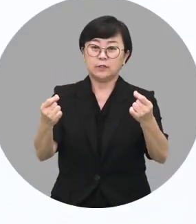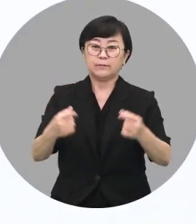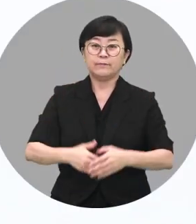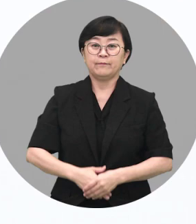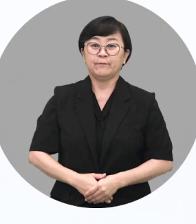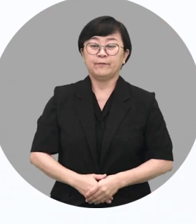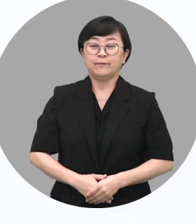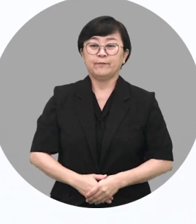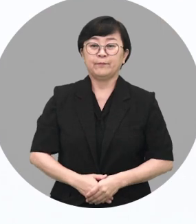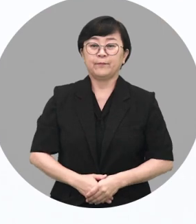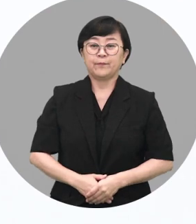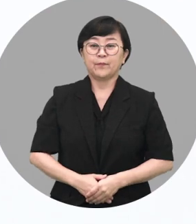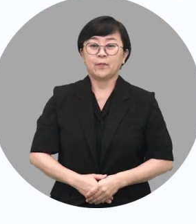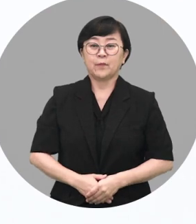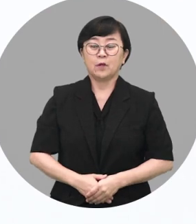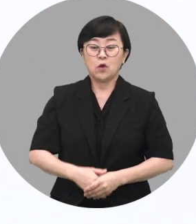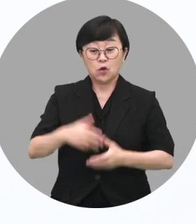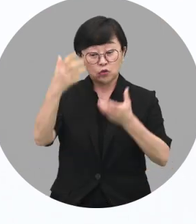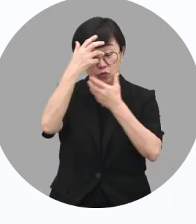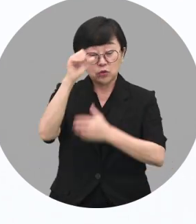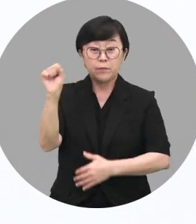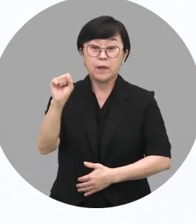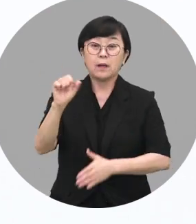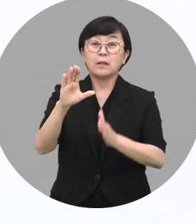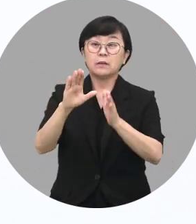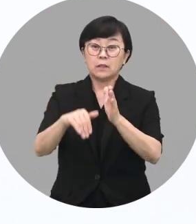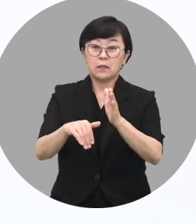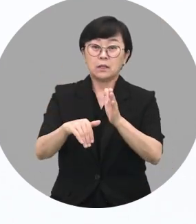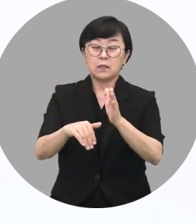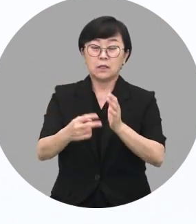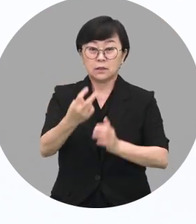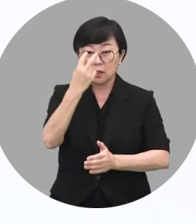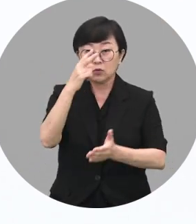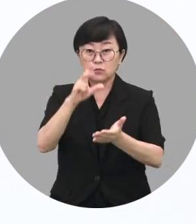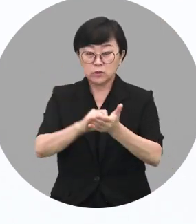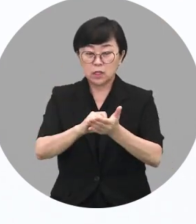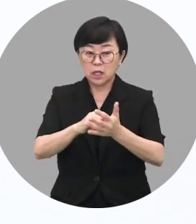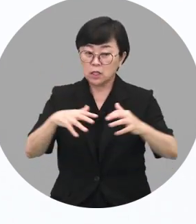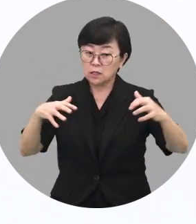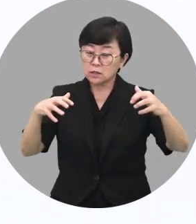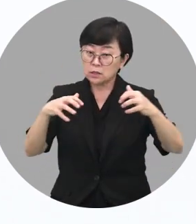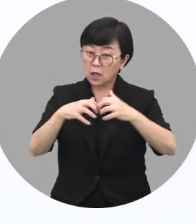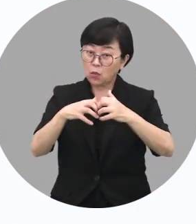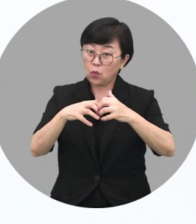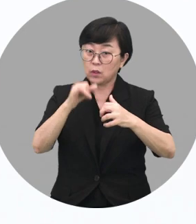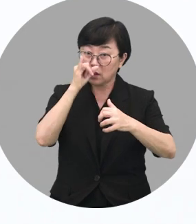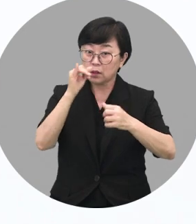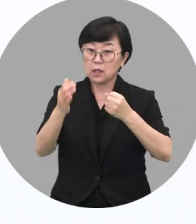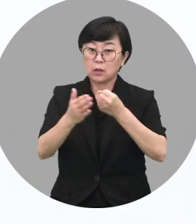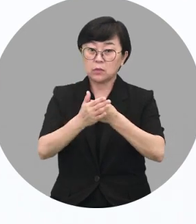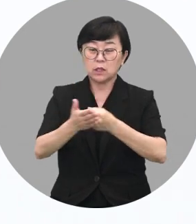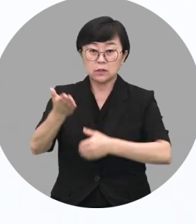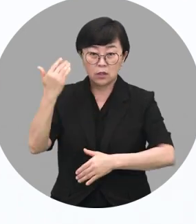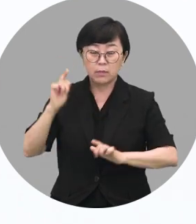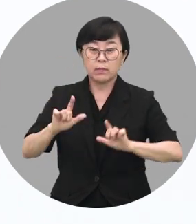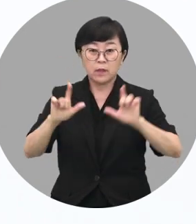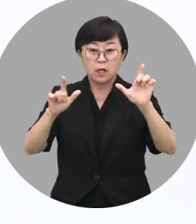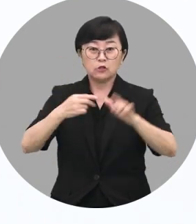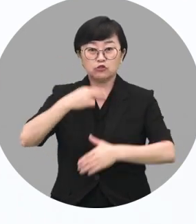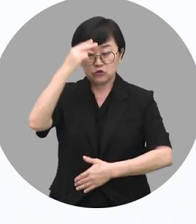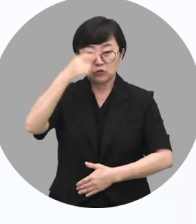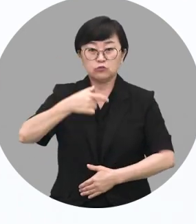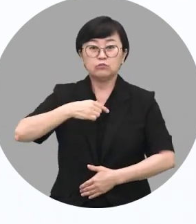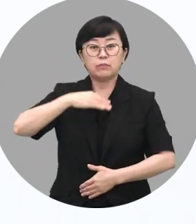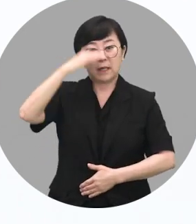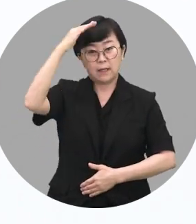특히라도 숙취운전을 할 경우에는 단속도 문제지만 사고 위험이 크기 때문에 혹시 전날에 술을 많이